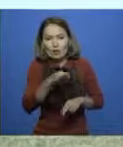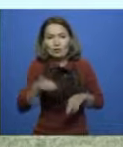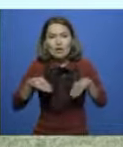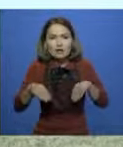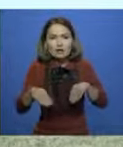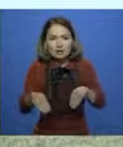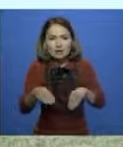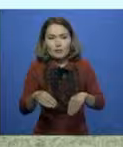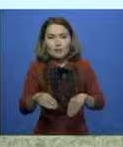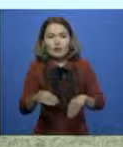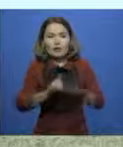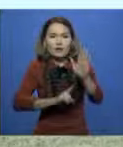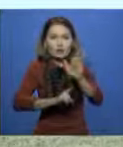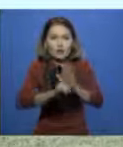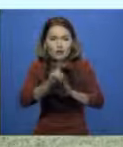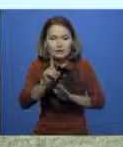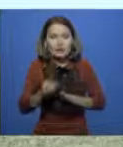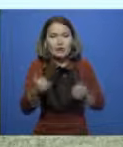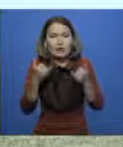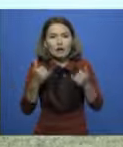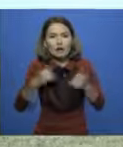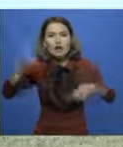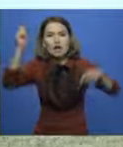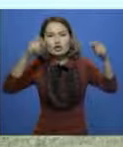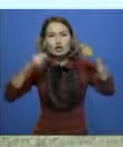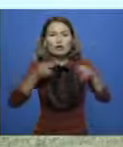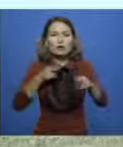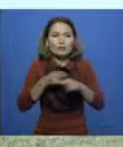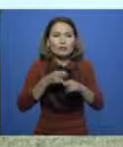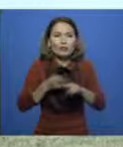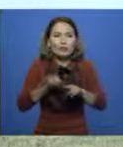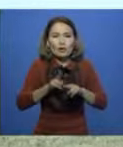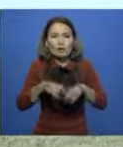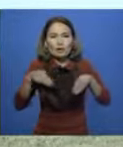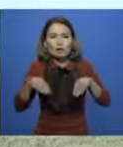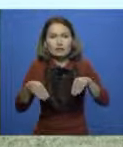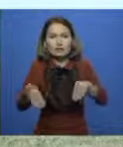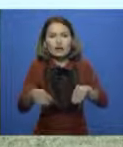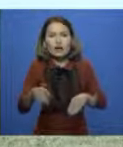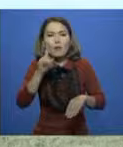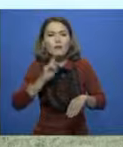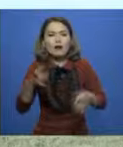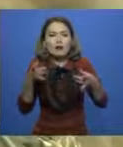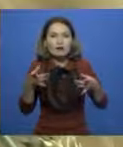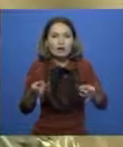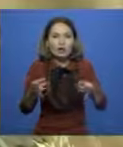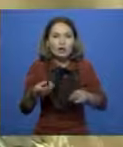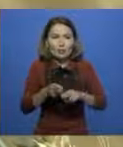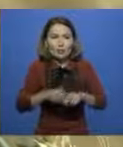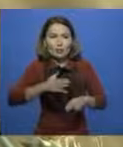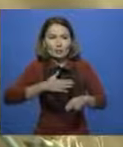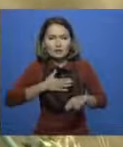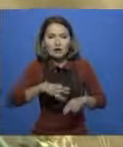Жаз айларының жаңбырлы болуы бидайдың пісіп жетілуін үлгіртпей жатыр. Сол себепті жиын-терін жұмыстары созылып кетуі мүмкін дейді